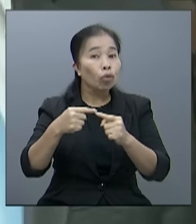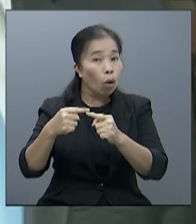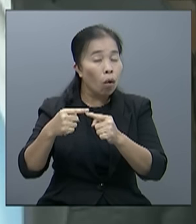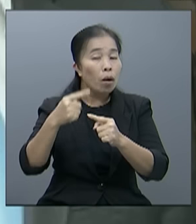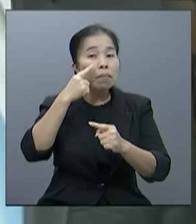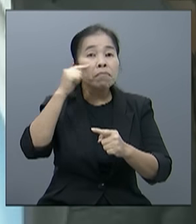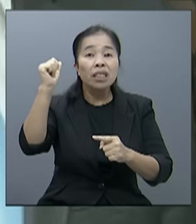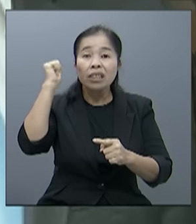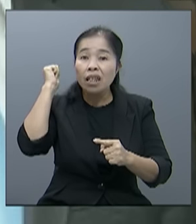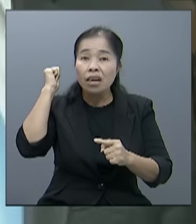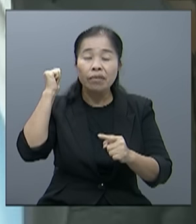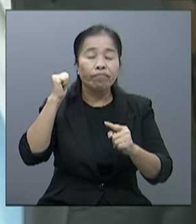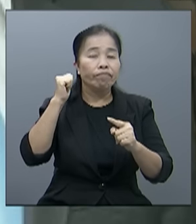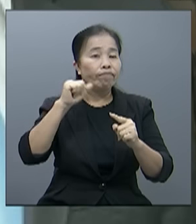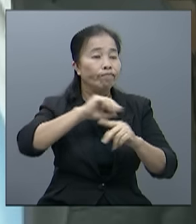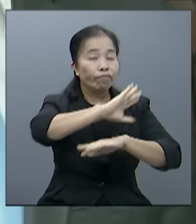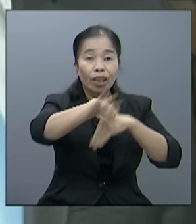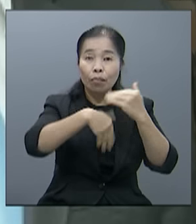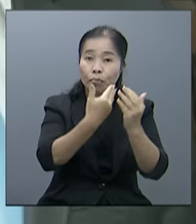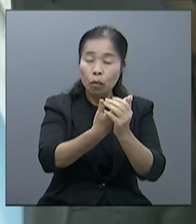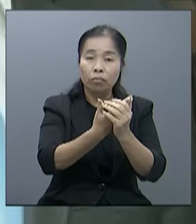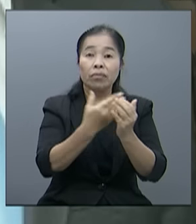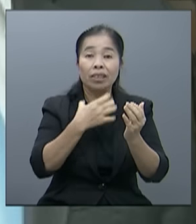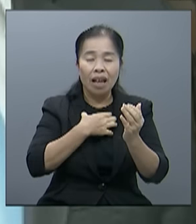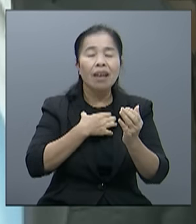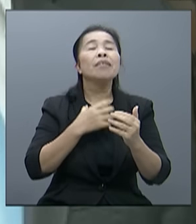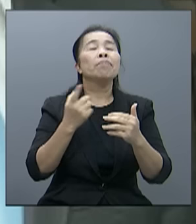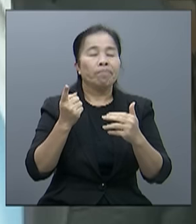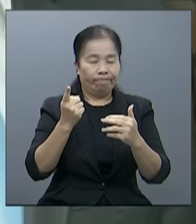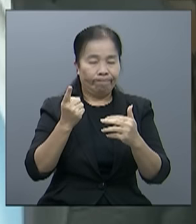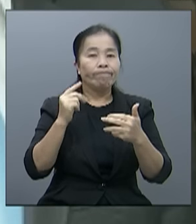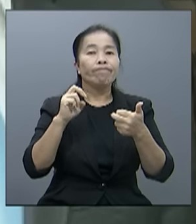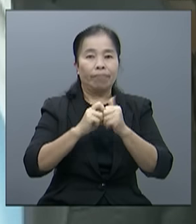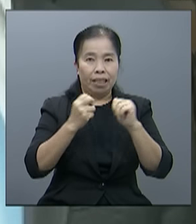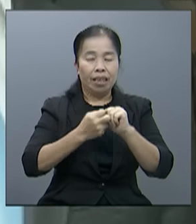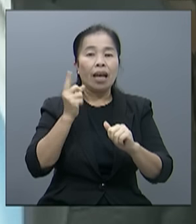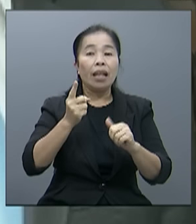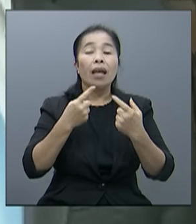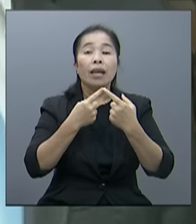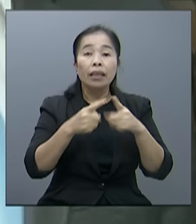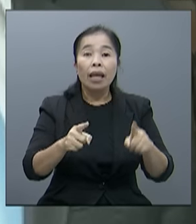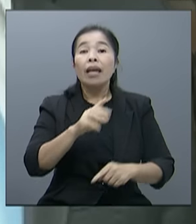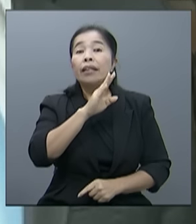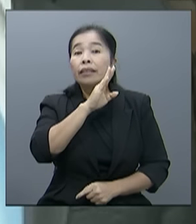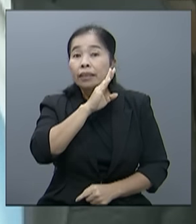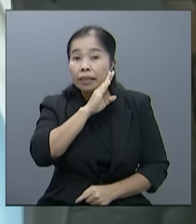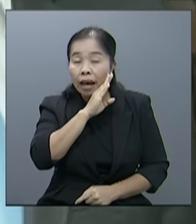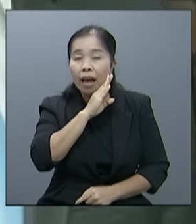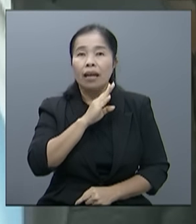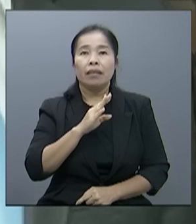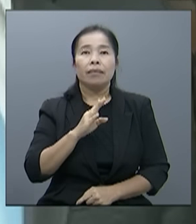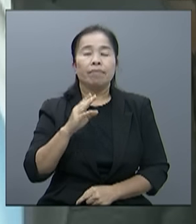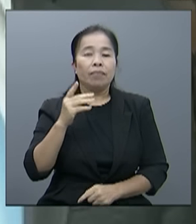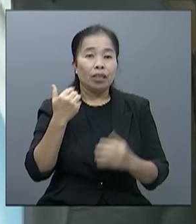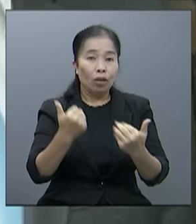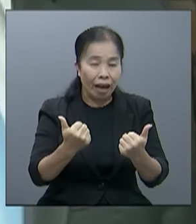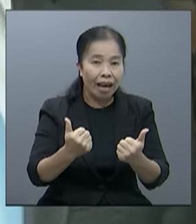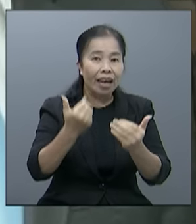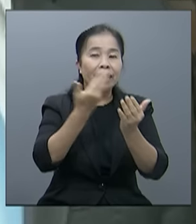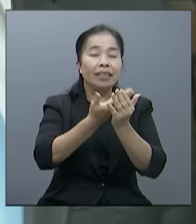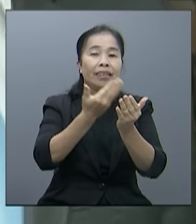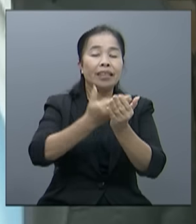ย่างนะครับผมเชื่อว่าเป็นปัญหาแน่นอนนะครับแต่ถ้าว่าเอาเงินที่มีอยู่เนี่ยมาใ